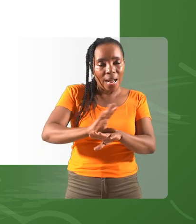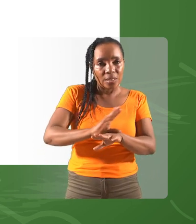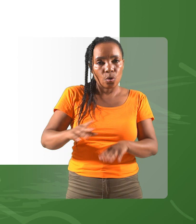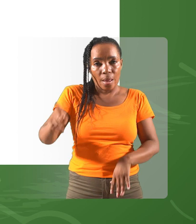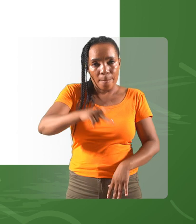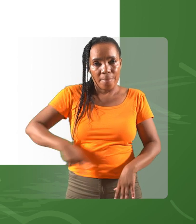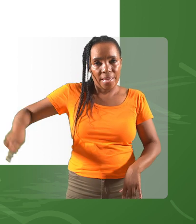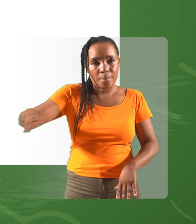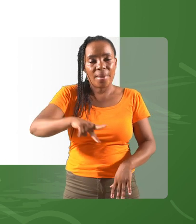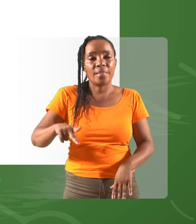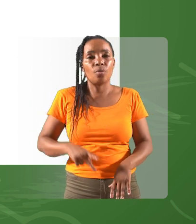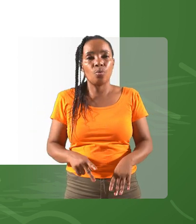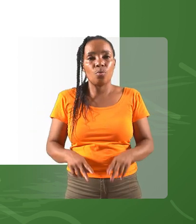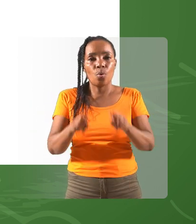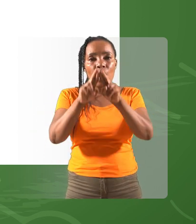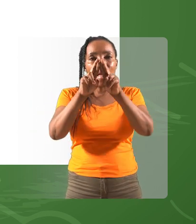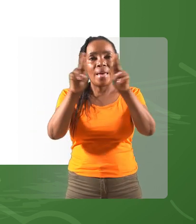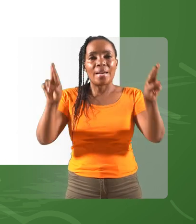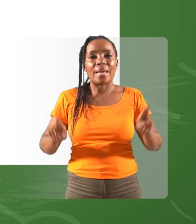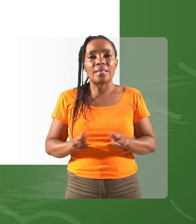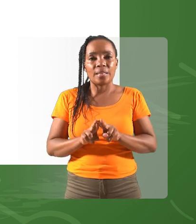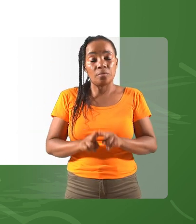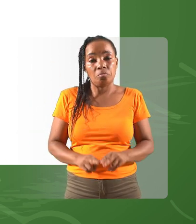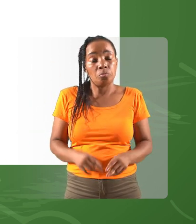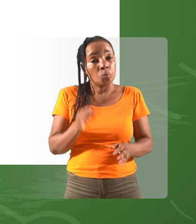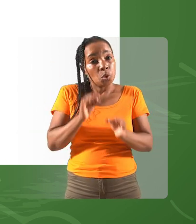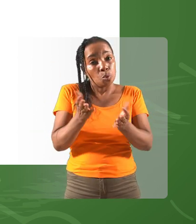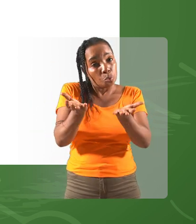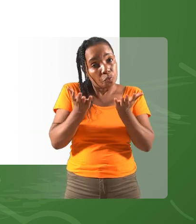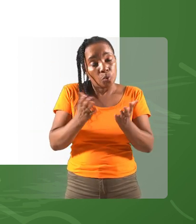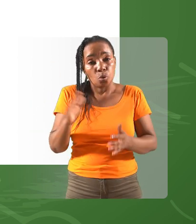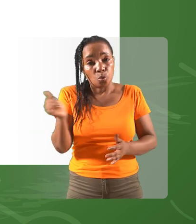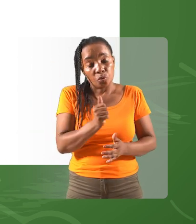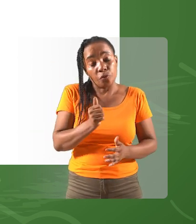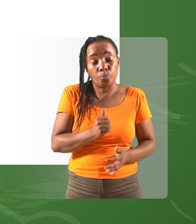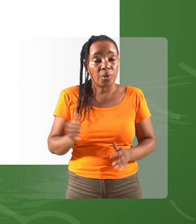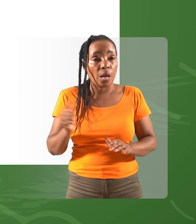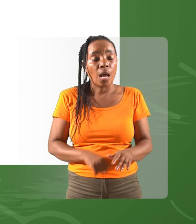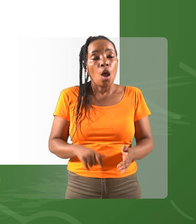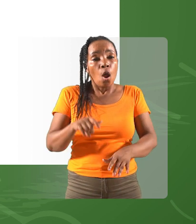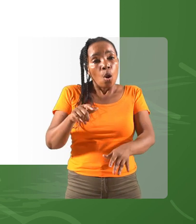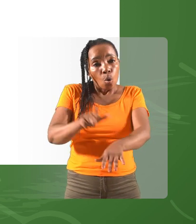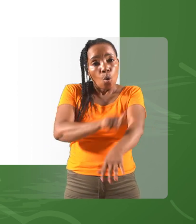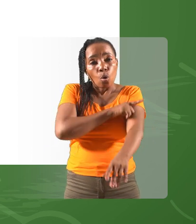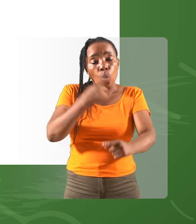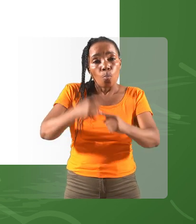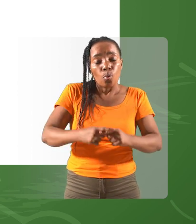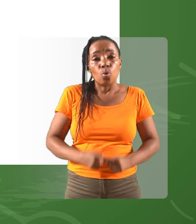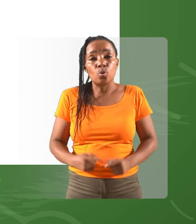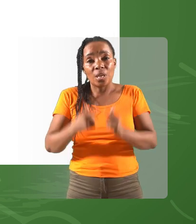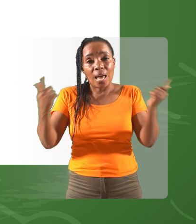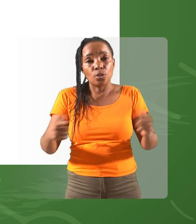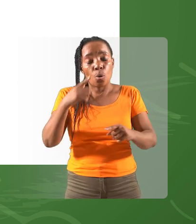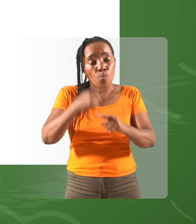rectangle. Soit on prend longueur plus largeur, plus longueur, plus largeur, ou